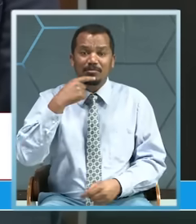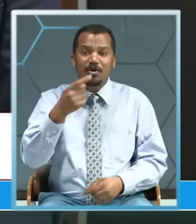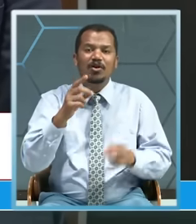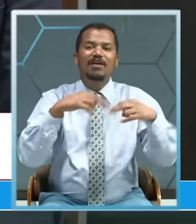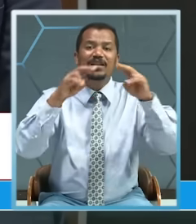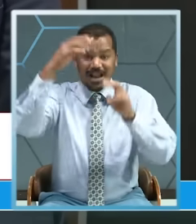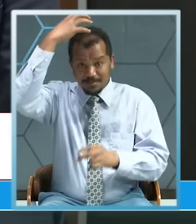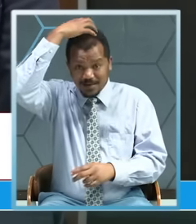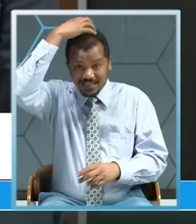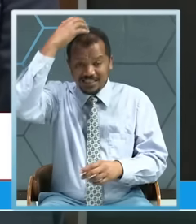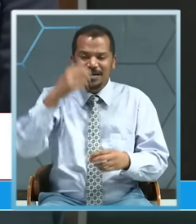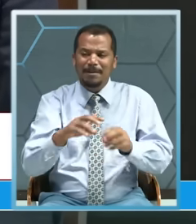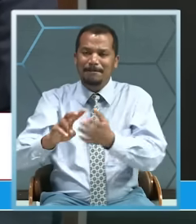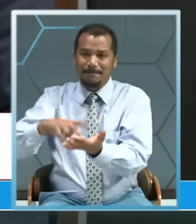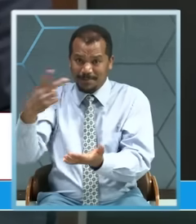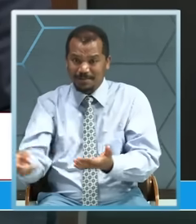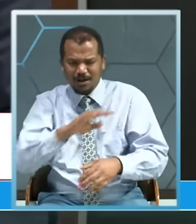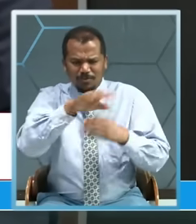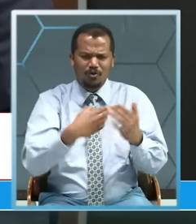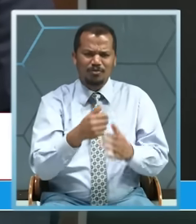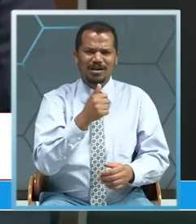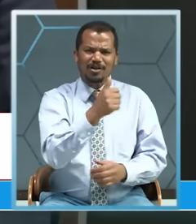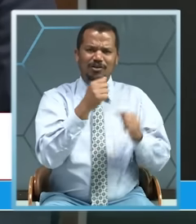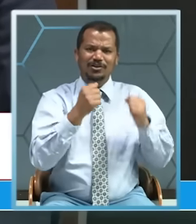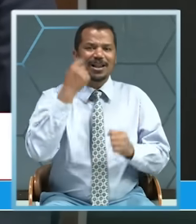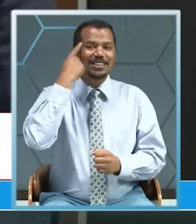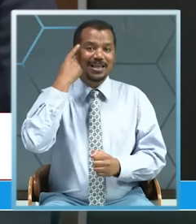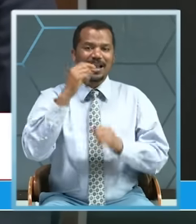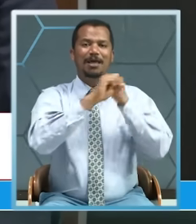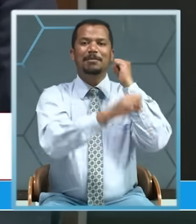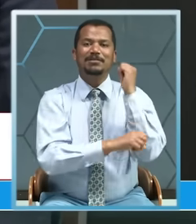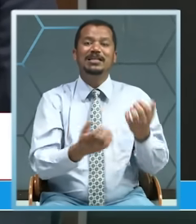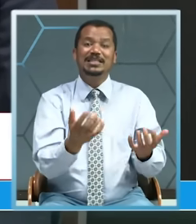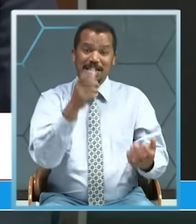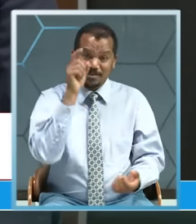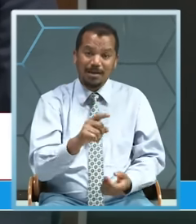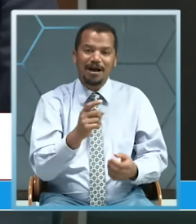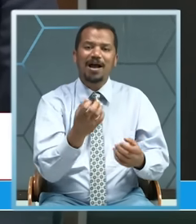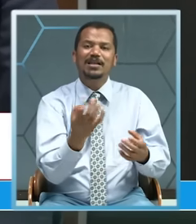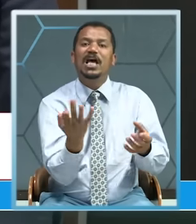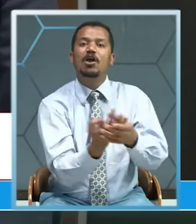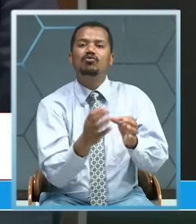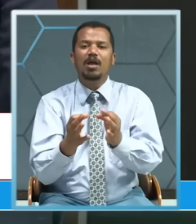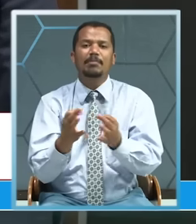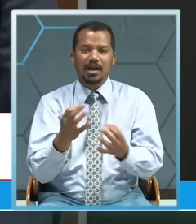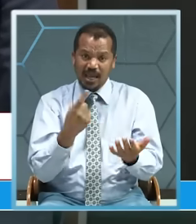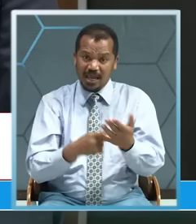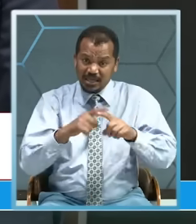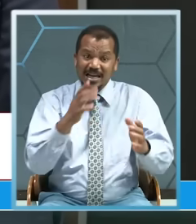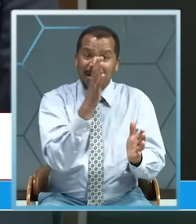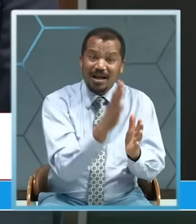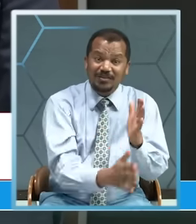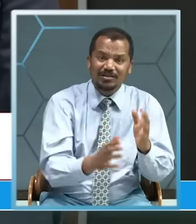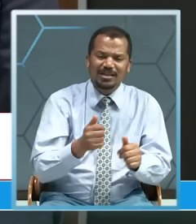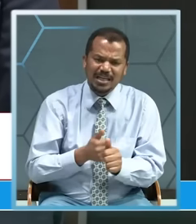ጣላት የሚለውን የፌደራል መንግስትን በመጣል በሁሉም መልኩ ራስዋን የቻለች ትግራይ መመስረት እንደሚገባ ሰነዱ ያብራራል።